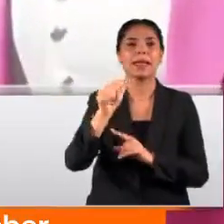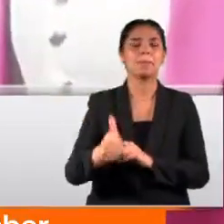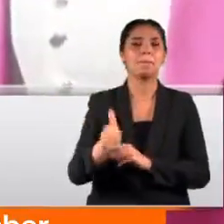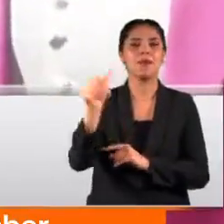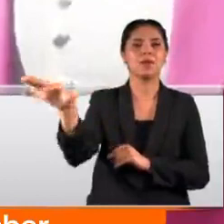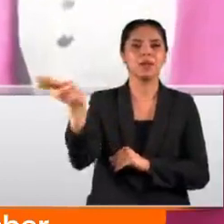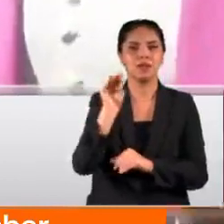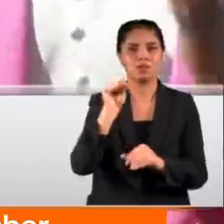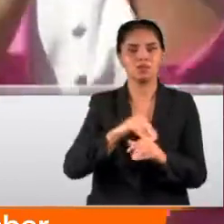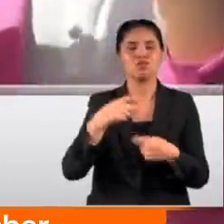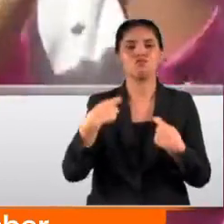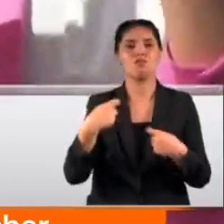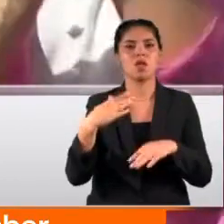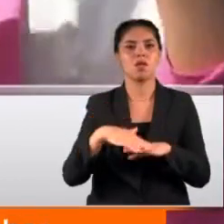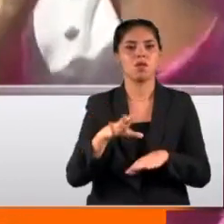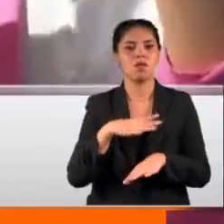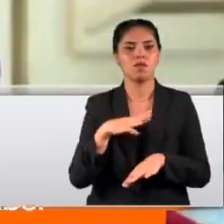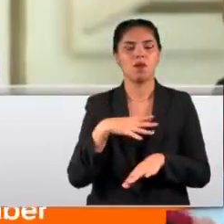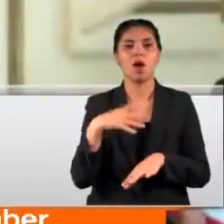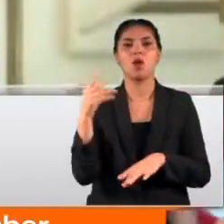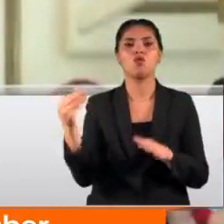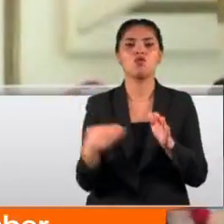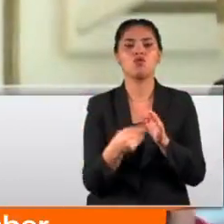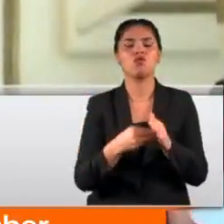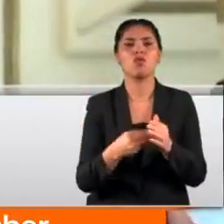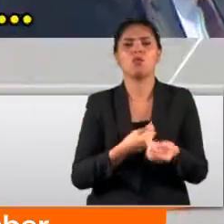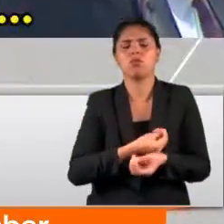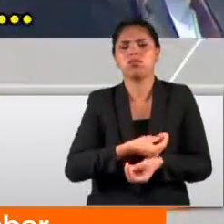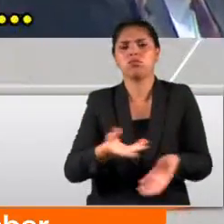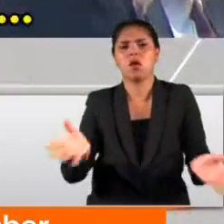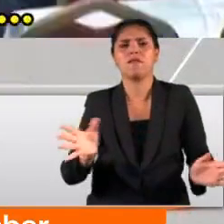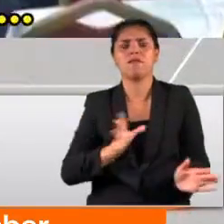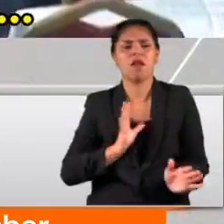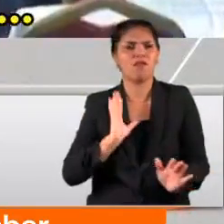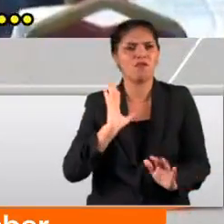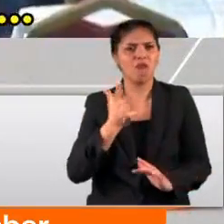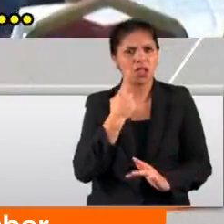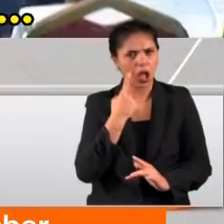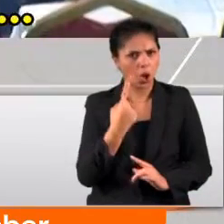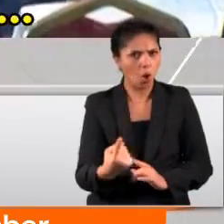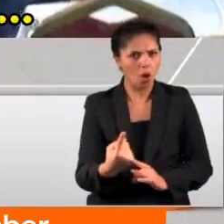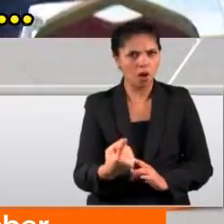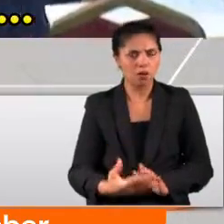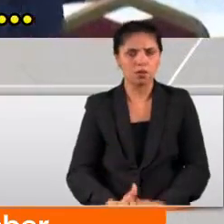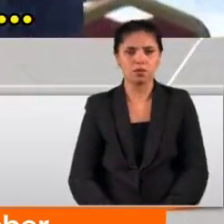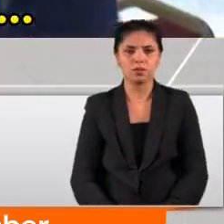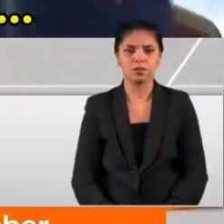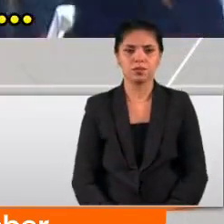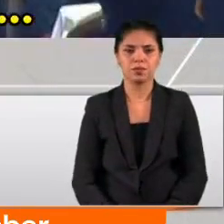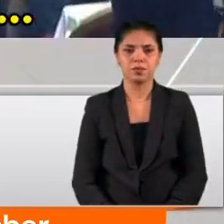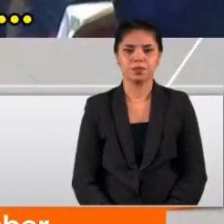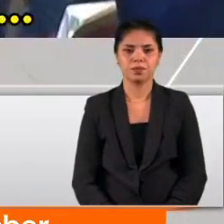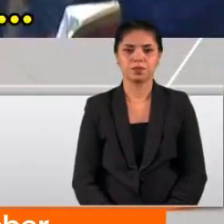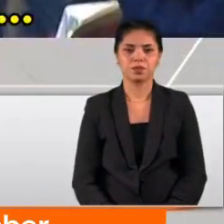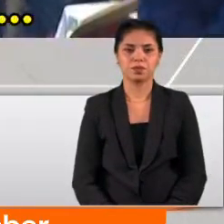ağzını açtığı söyleniyor. İddiaya göre dağıtılan rüşvetin haddi hesabı yok. Delegelerin maddi menfaat karşılığı